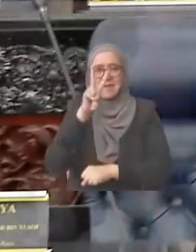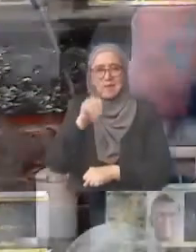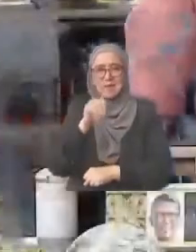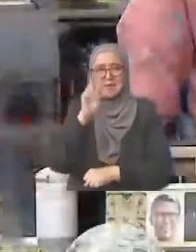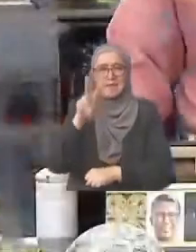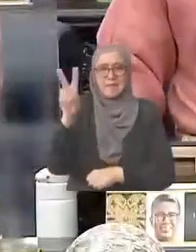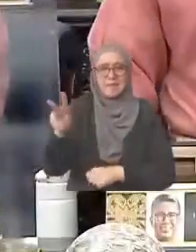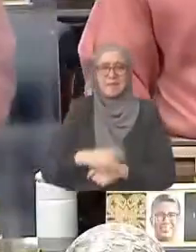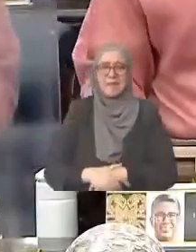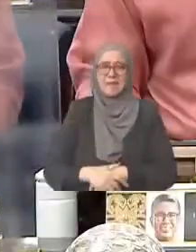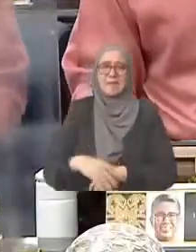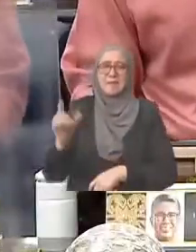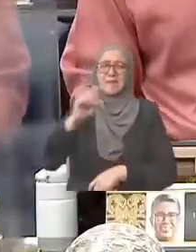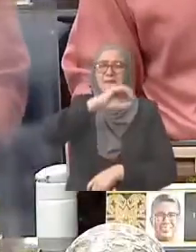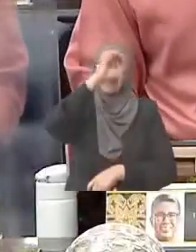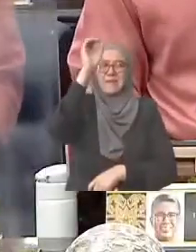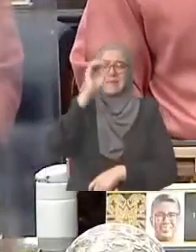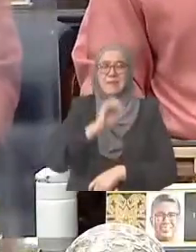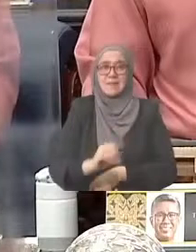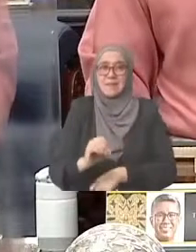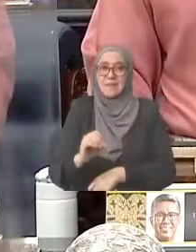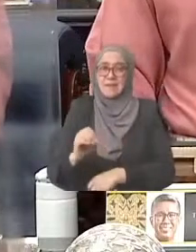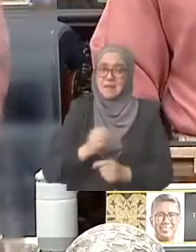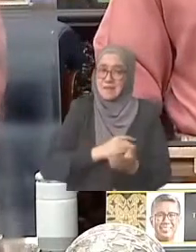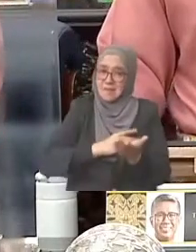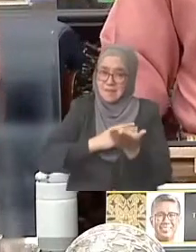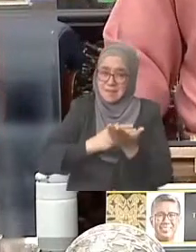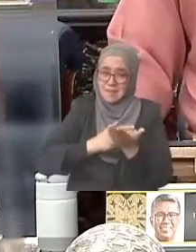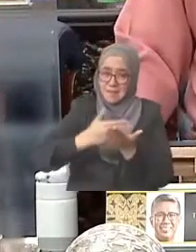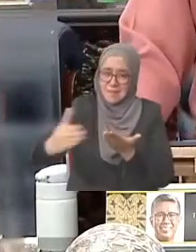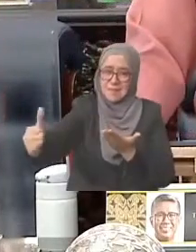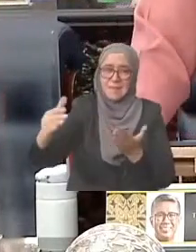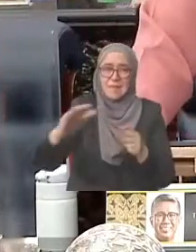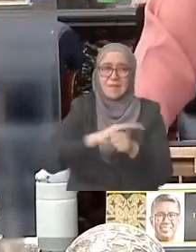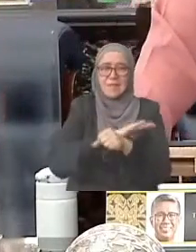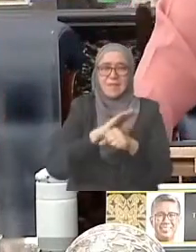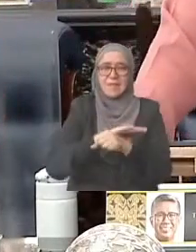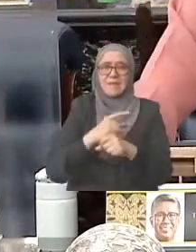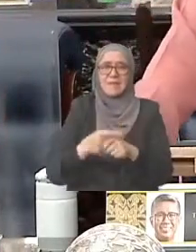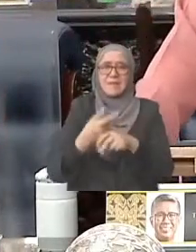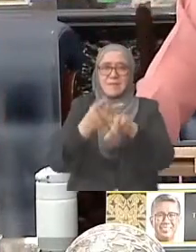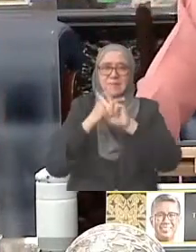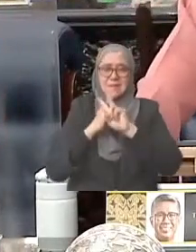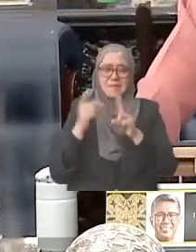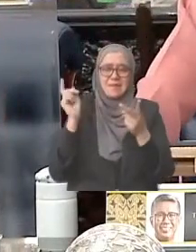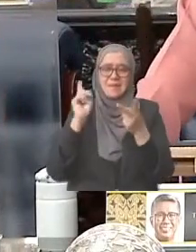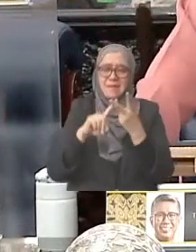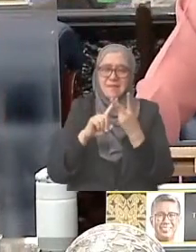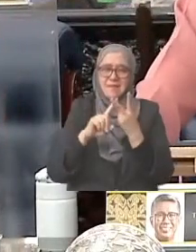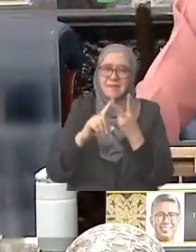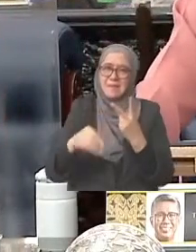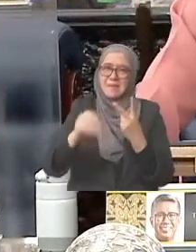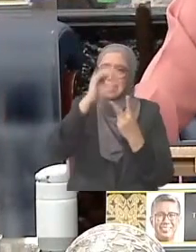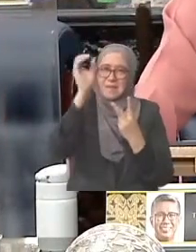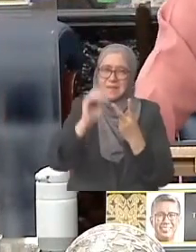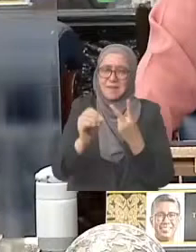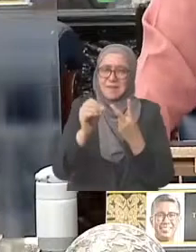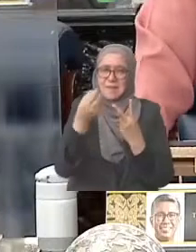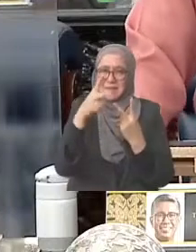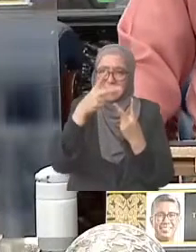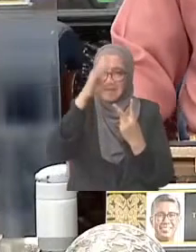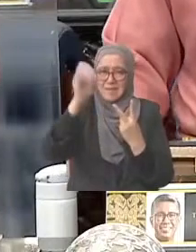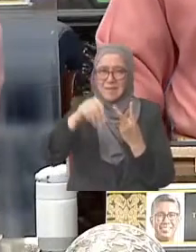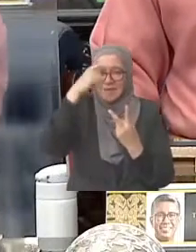atas Baki hutang untuk penyelesaian penuh pinjaman kedua discount 12100 untuk bayaran sekurang-kurangnya lima